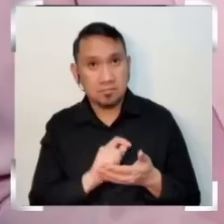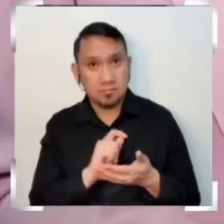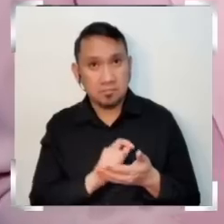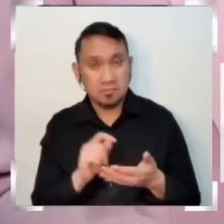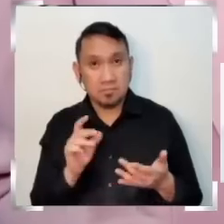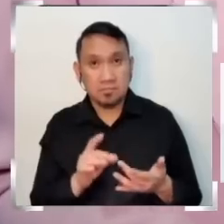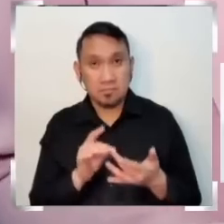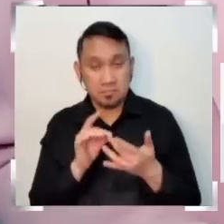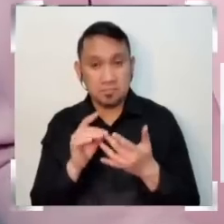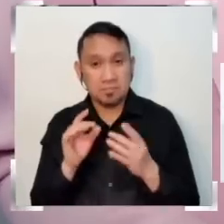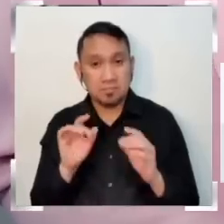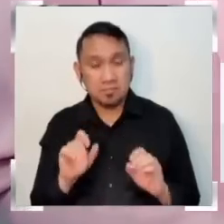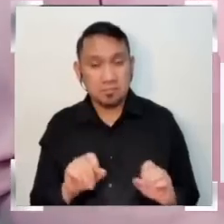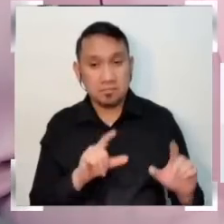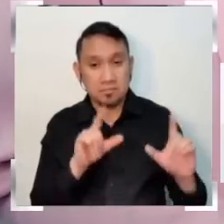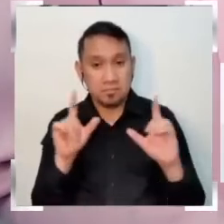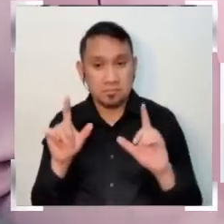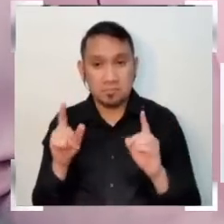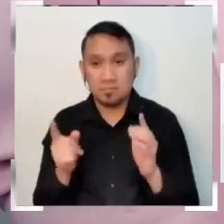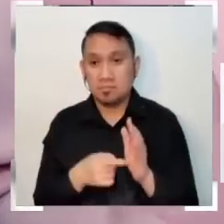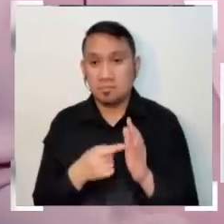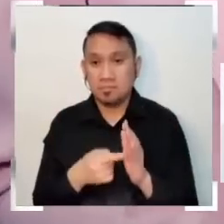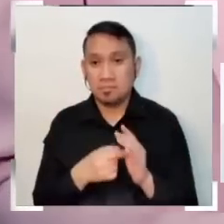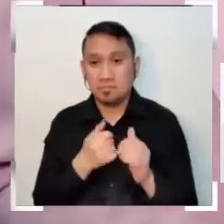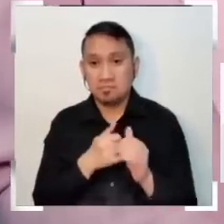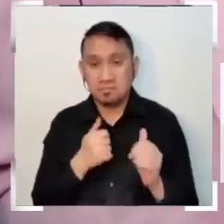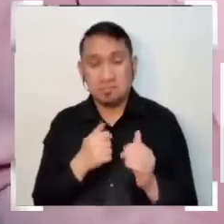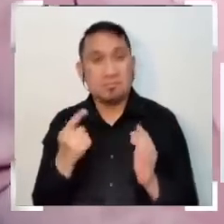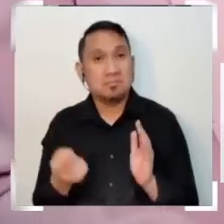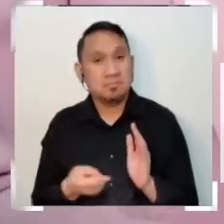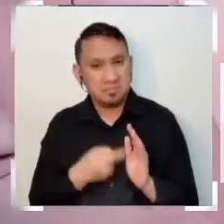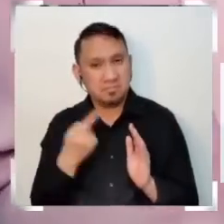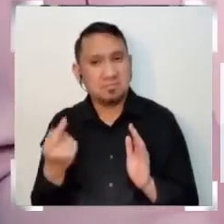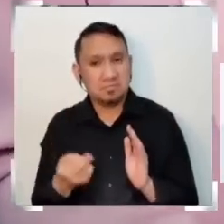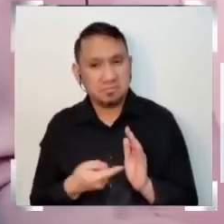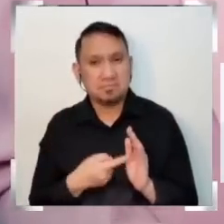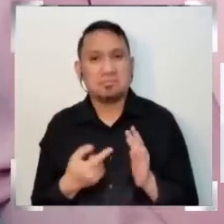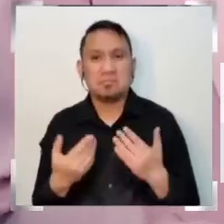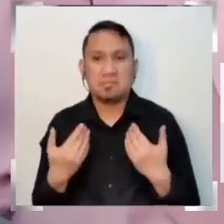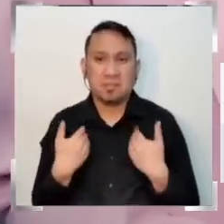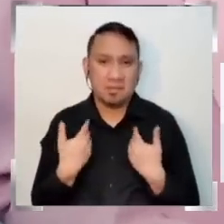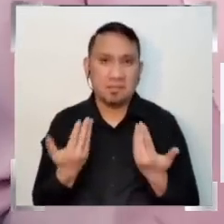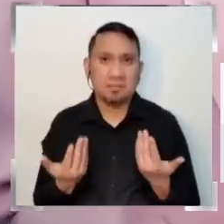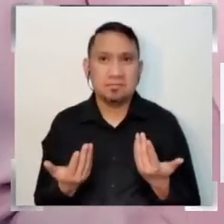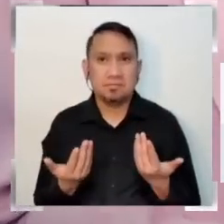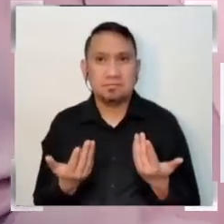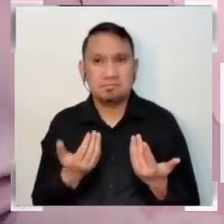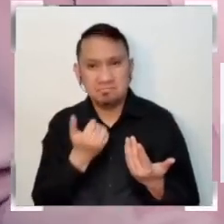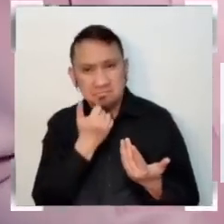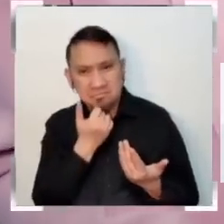diba, hindi natin may iwasan, merong mga pagkakataon na magkakaroon ng yes glitch or merong